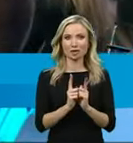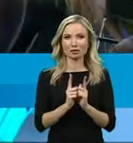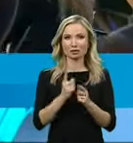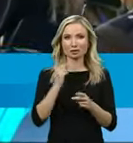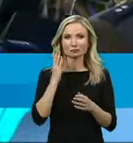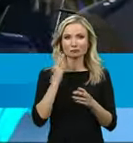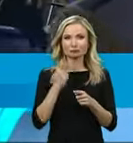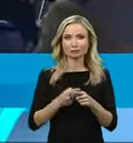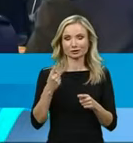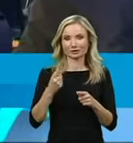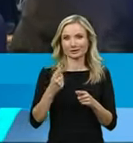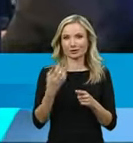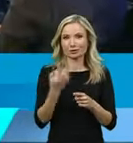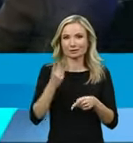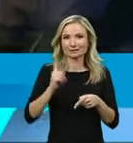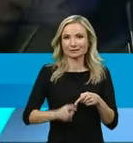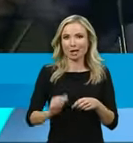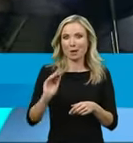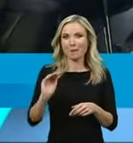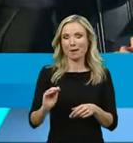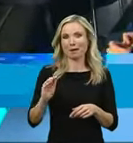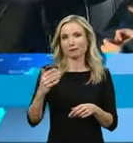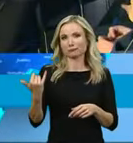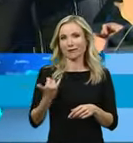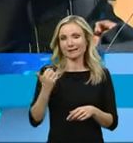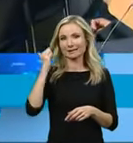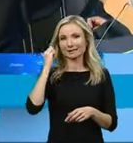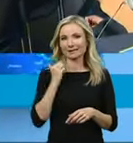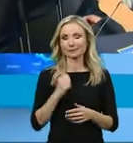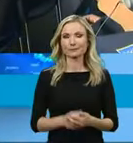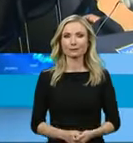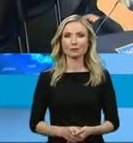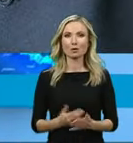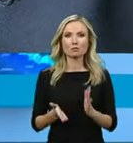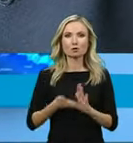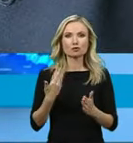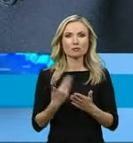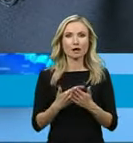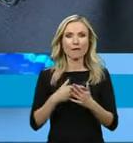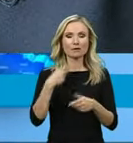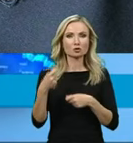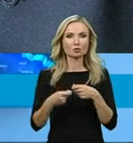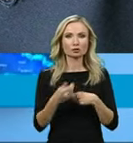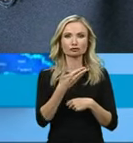mladé děti a mladí lidé a malé děti. Proč právě spolupráce české a polské policie?